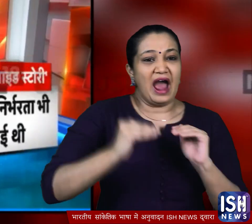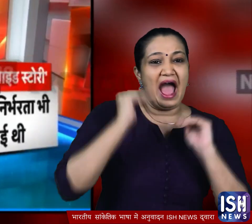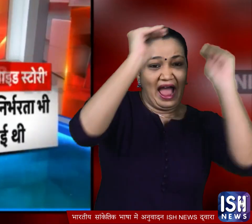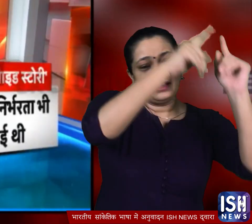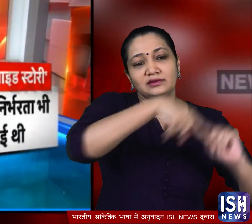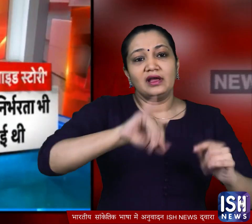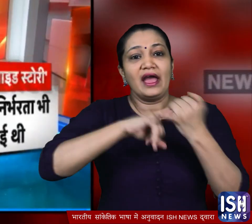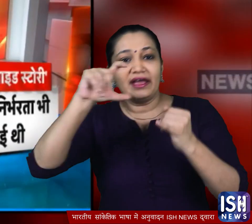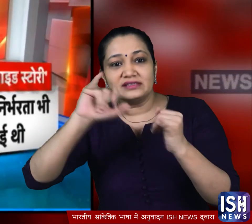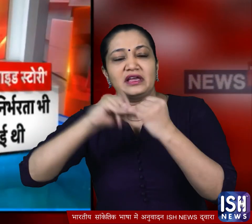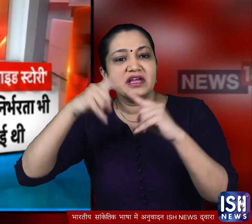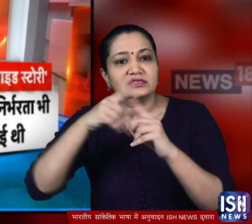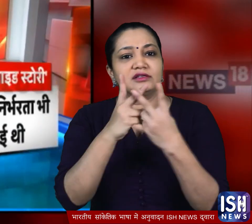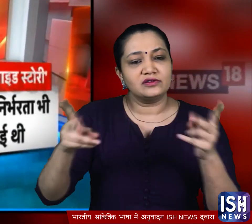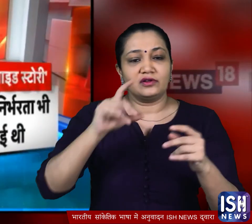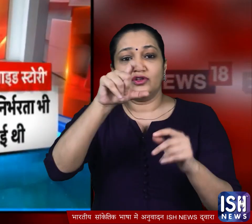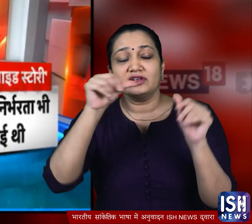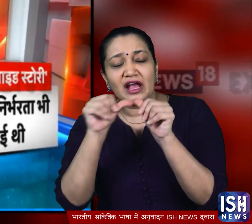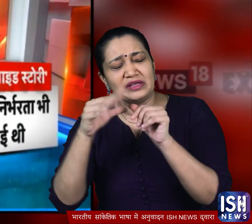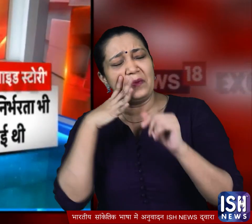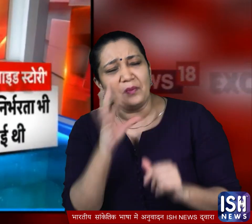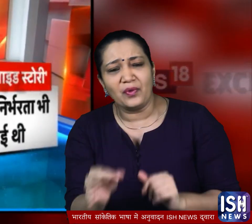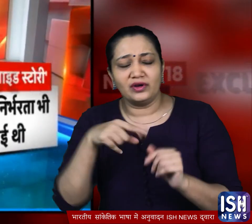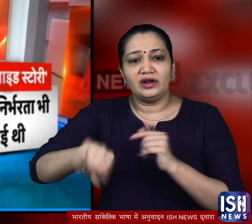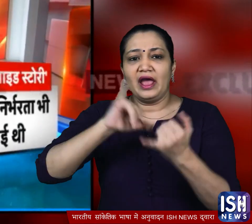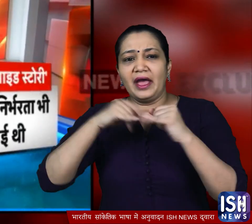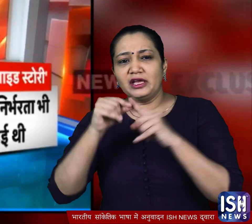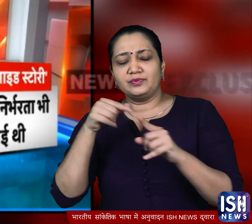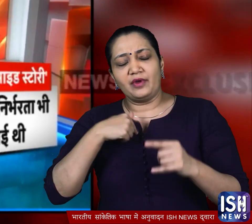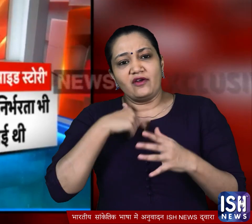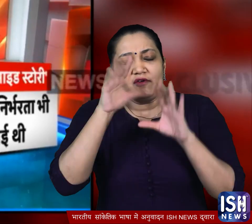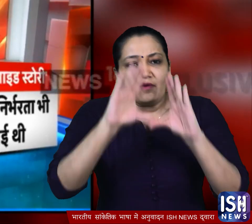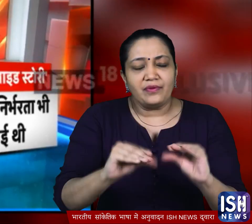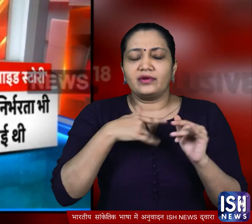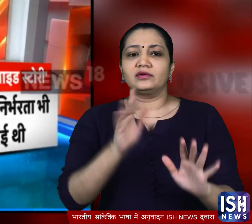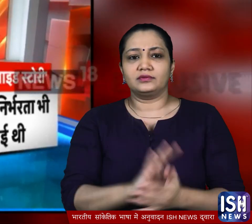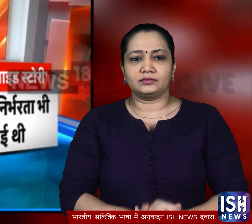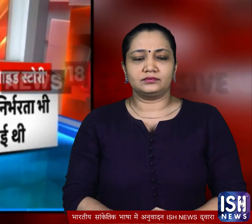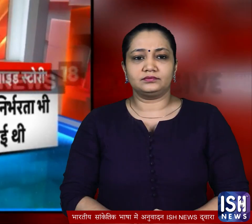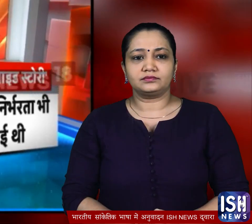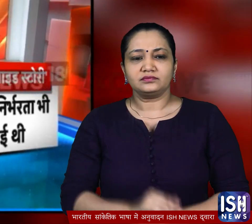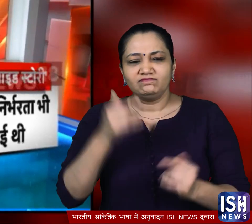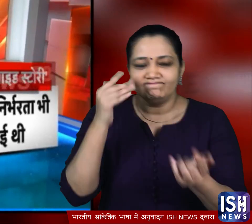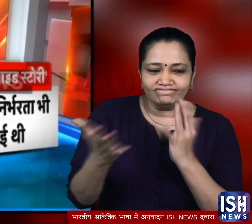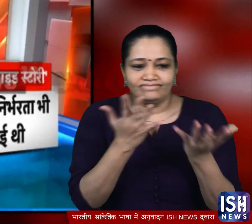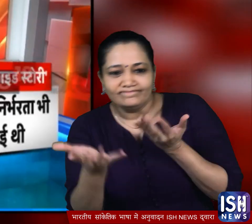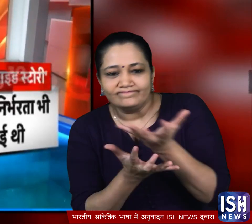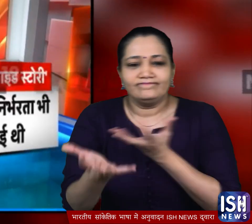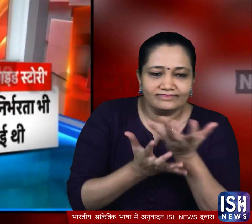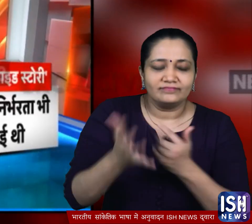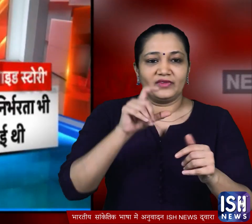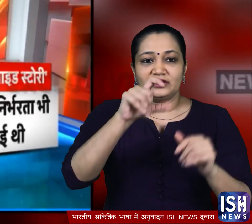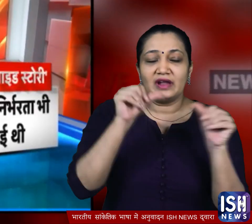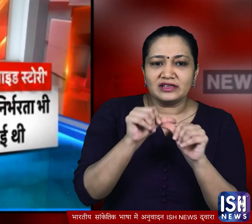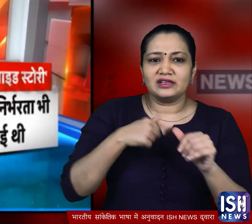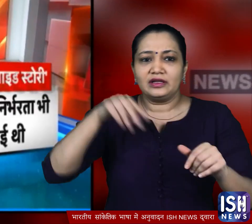नेताओं के बाद दलित समुदाय के वोटों के लिए चंद्रशेखर आजाद पर समाजवादी पार्टी की निर्भरता भी कम हो गई थी। इसीलिए मोल भाव करने की